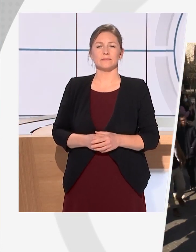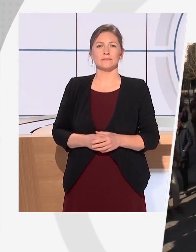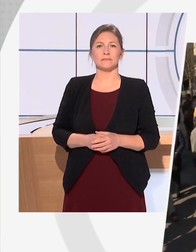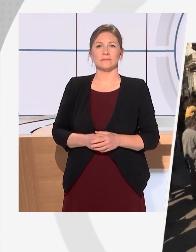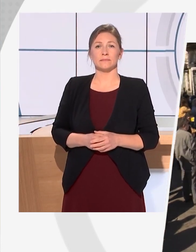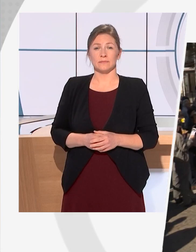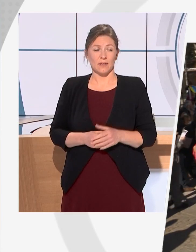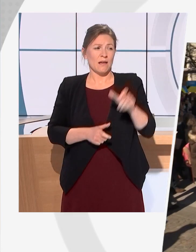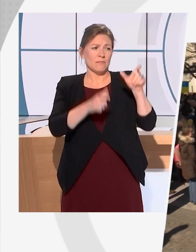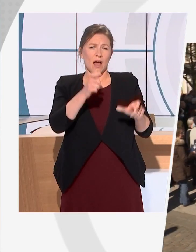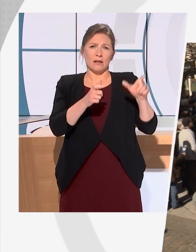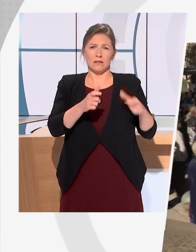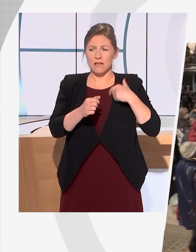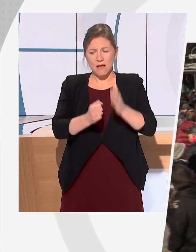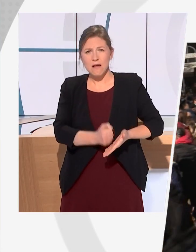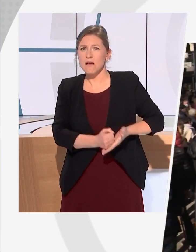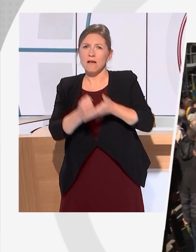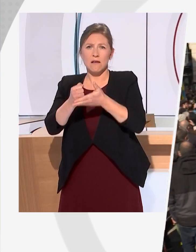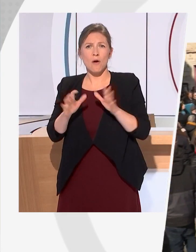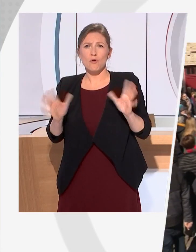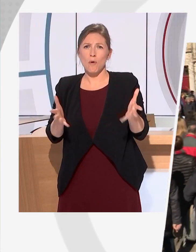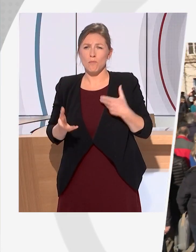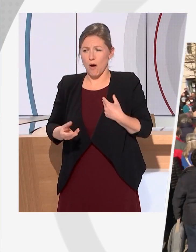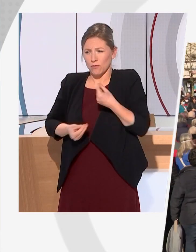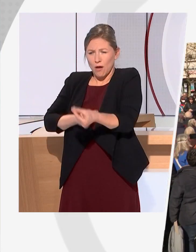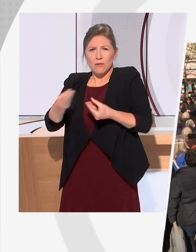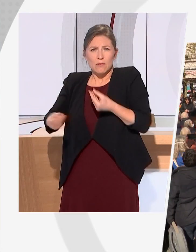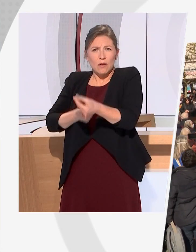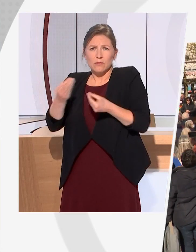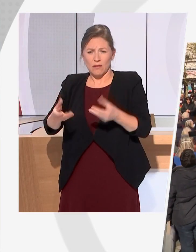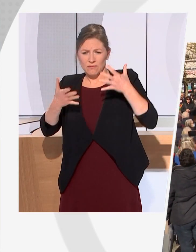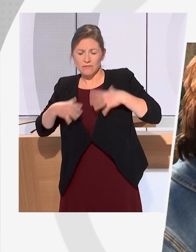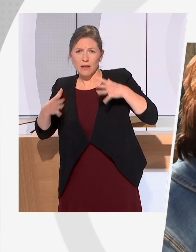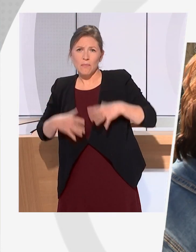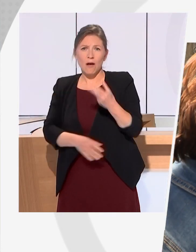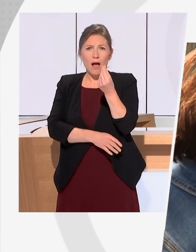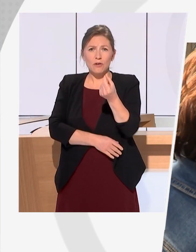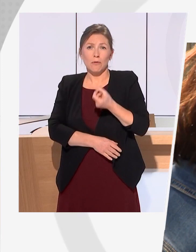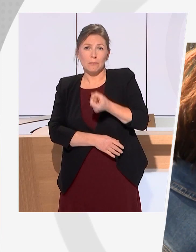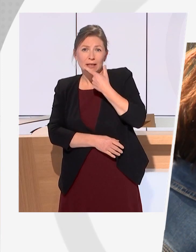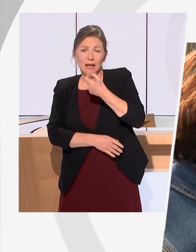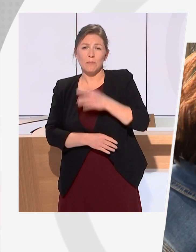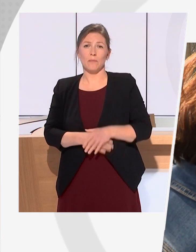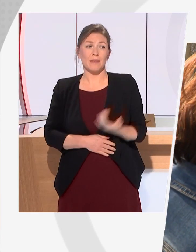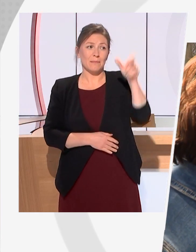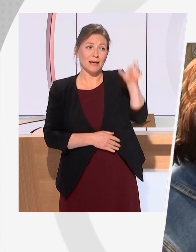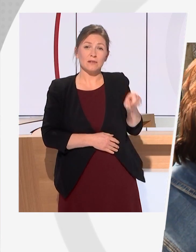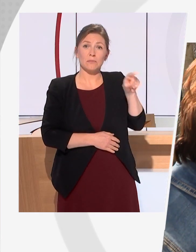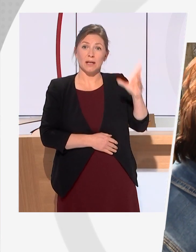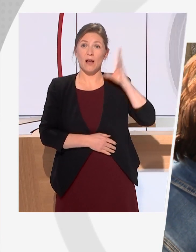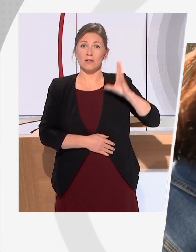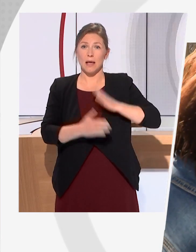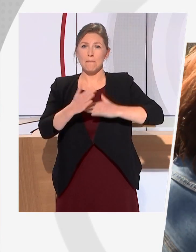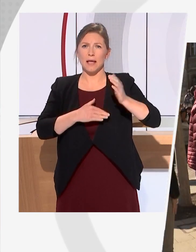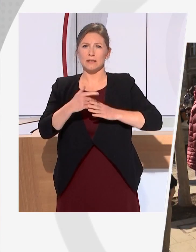Un élan de solidarité prend forme avec des dons de médicaments, d'habits et d'argent. Cet ancien routier propose de faire le